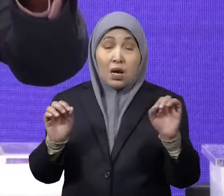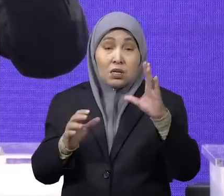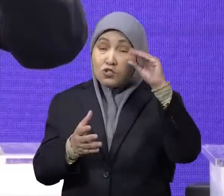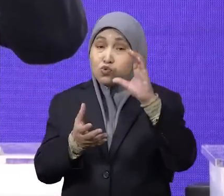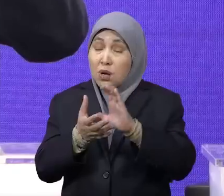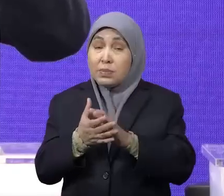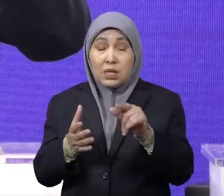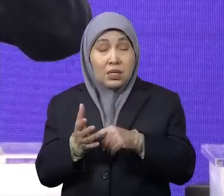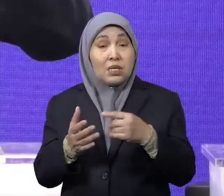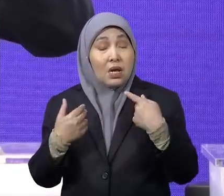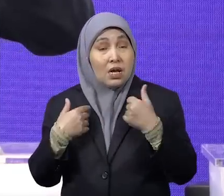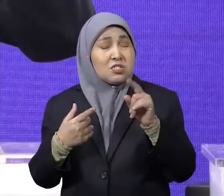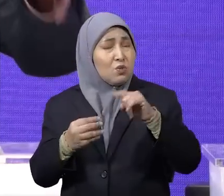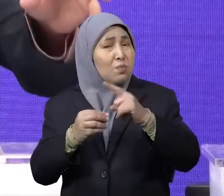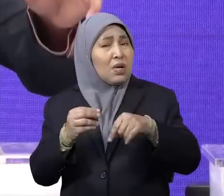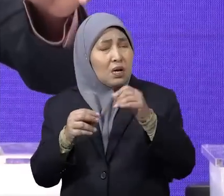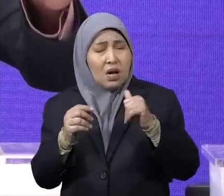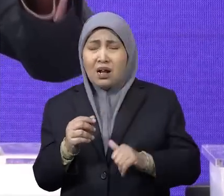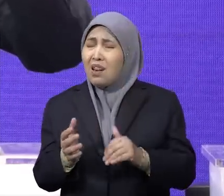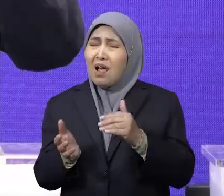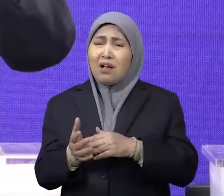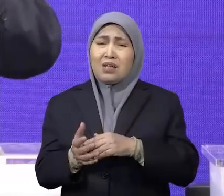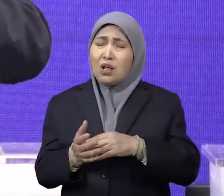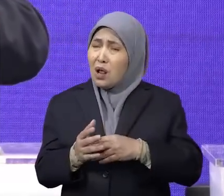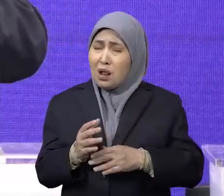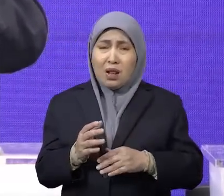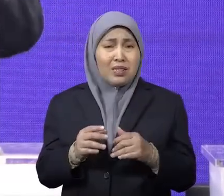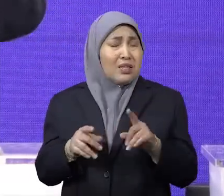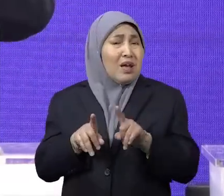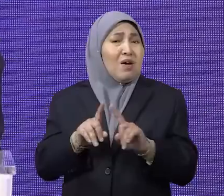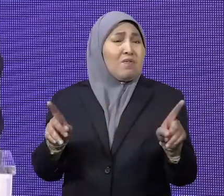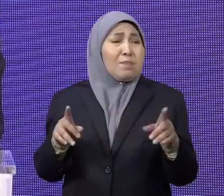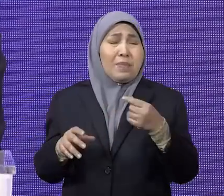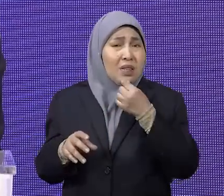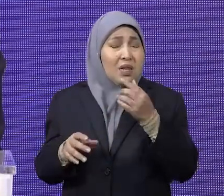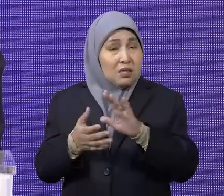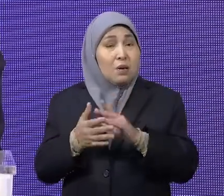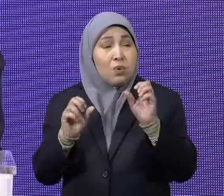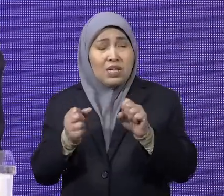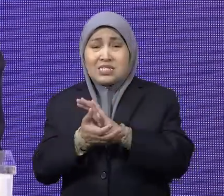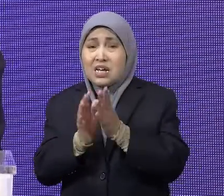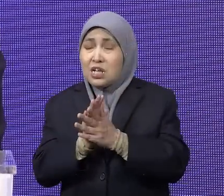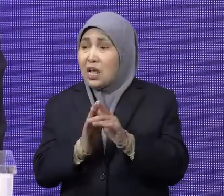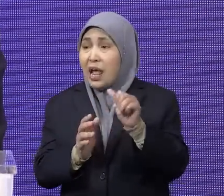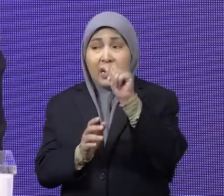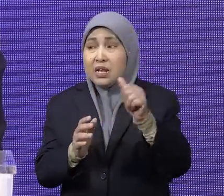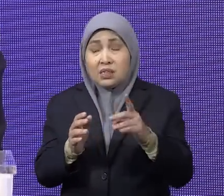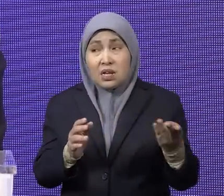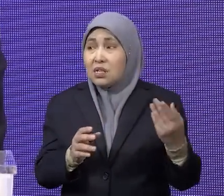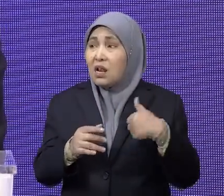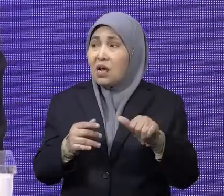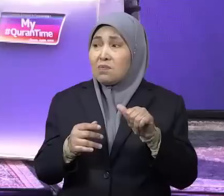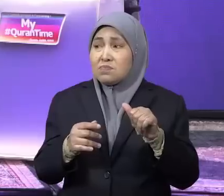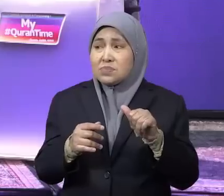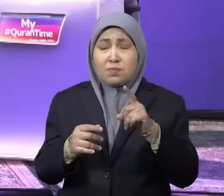suami, ini adalah satu perkara yang lebih luar biasa. Sebab tu Allah Ta'ala kata yakhluqu ma yasha, dia boleh jadikan apa sahaja, yang dalam